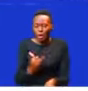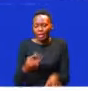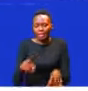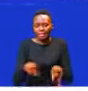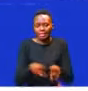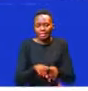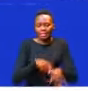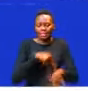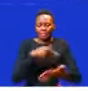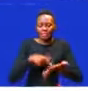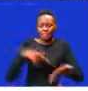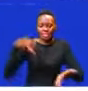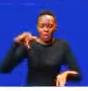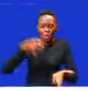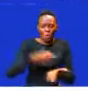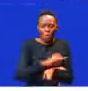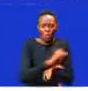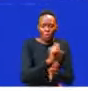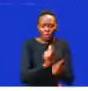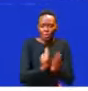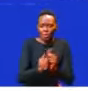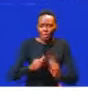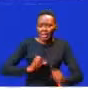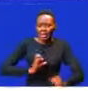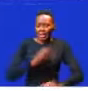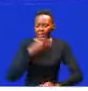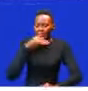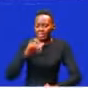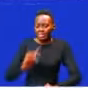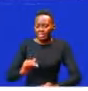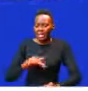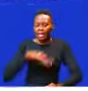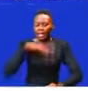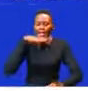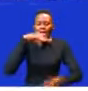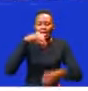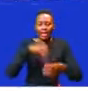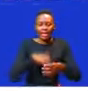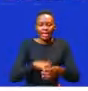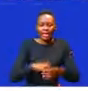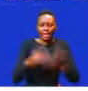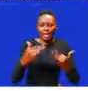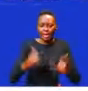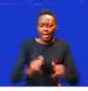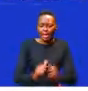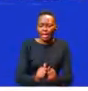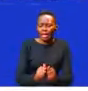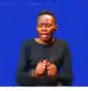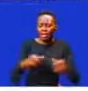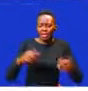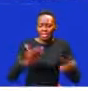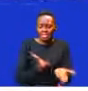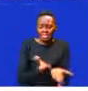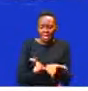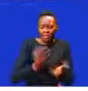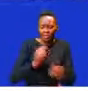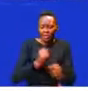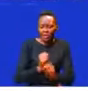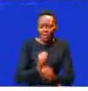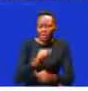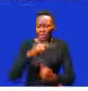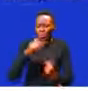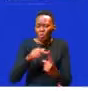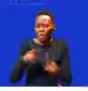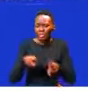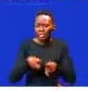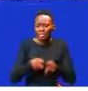hii chopa ambao huu mtoto wetu alikufa ndani yake ilikuwa imefanya service lini, ilikuwa imeletwa